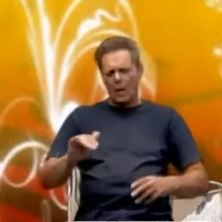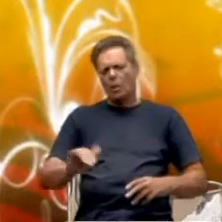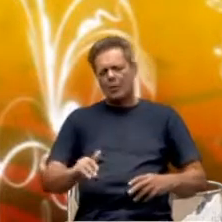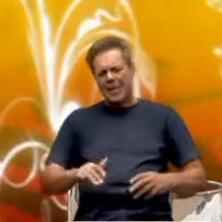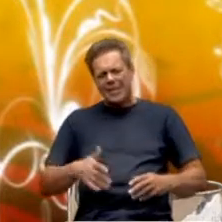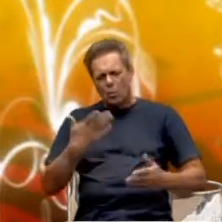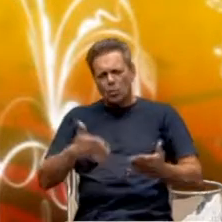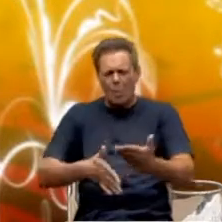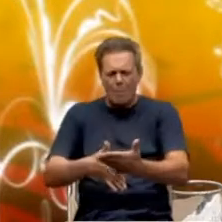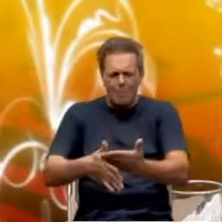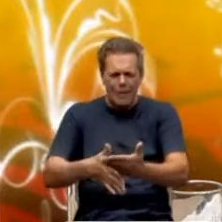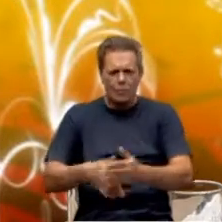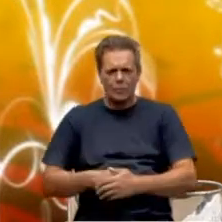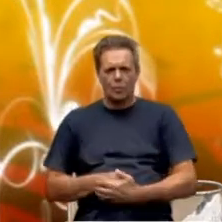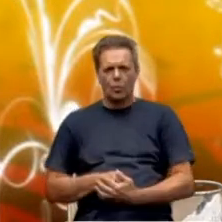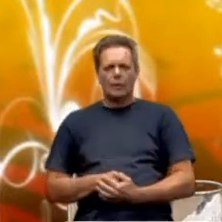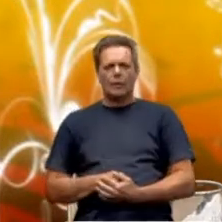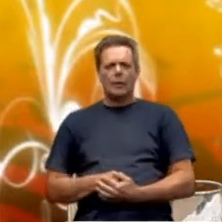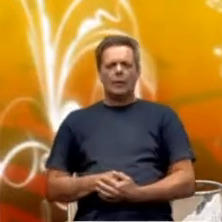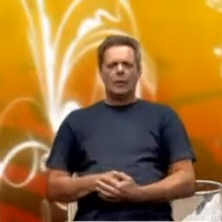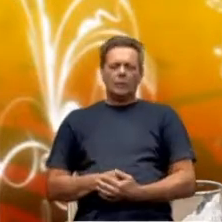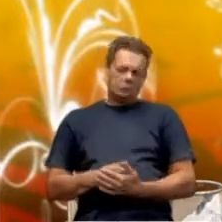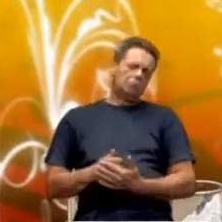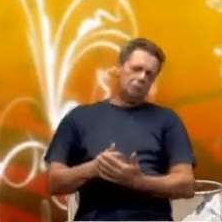mentorstvu ili u tome, vi to zovete program